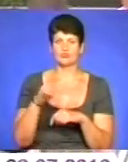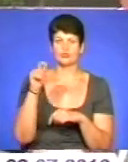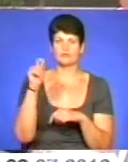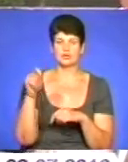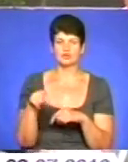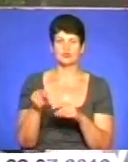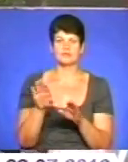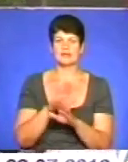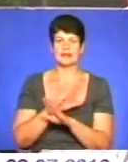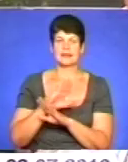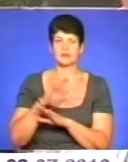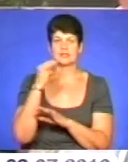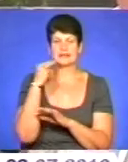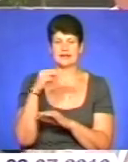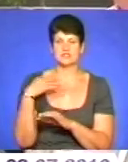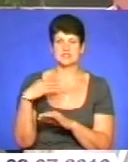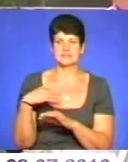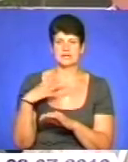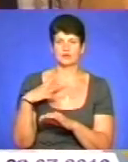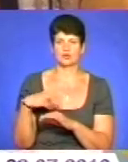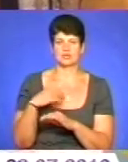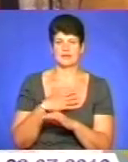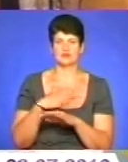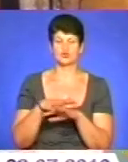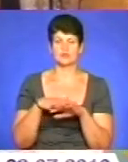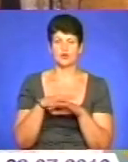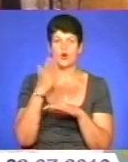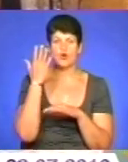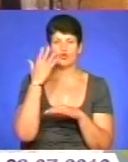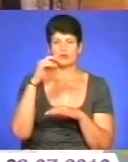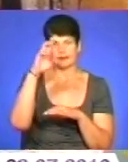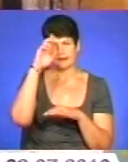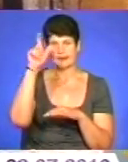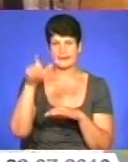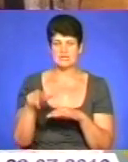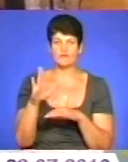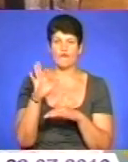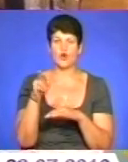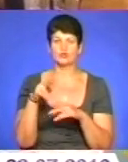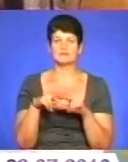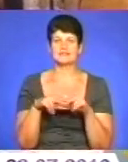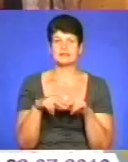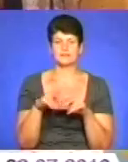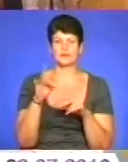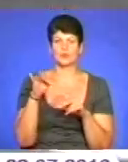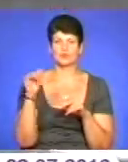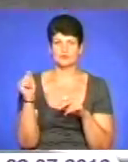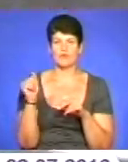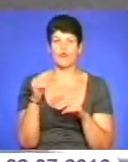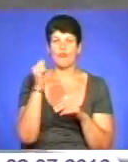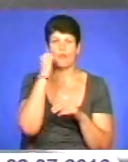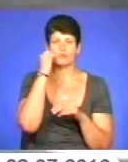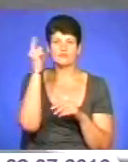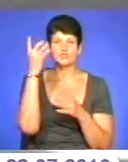гинули кращі сини і дочки нашого народу. Коли князь Володимир святив Русь, у Московії ще болота стояли.